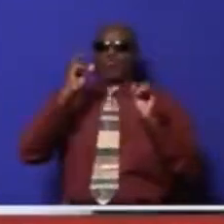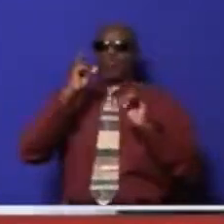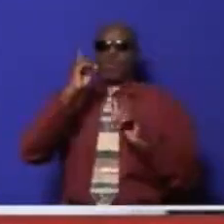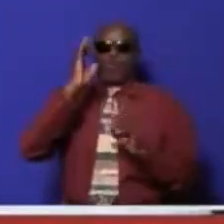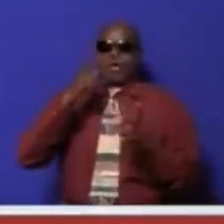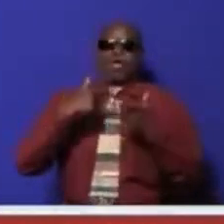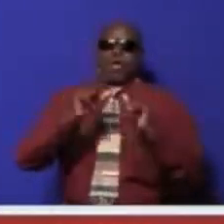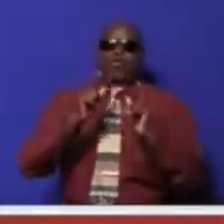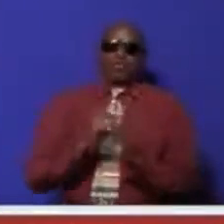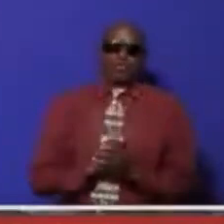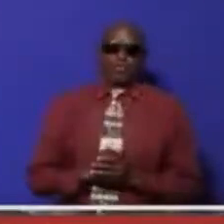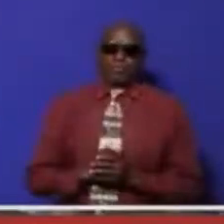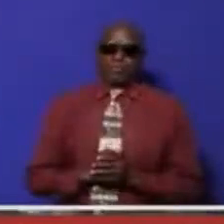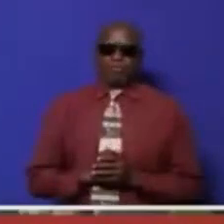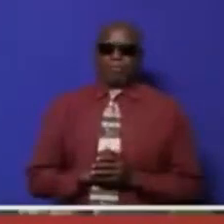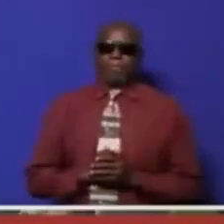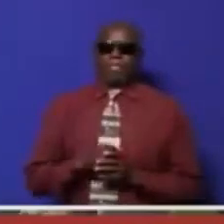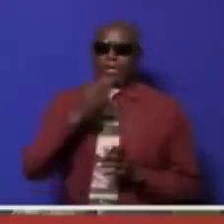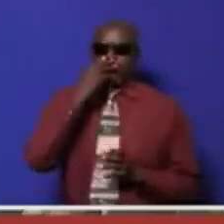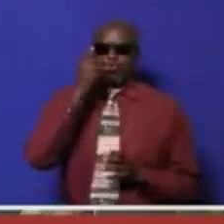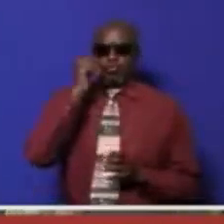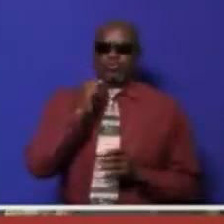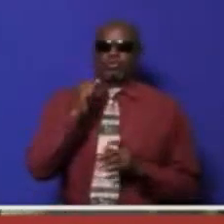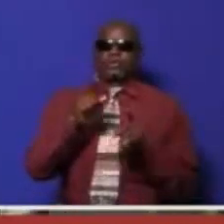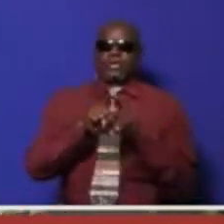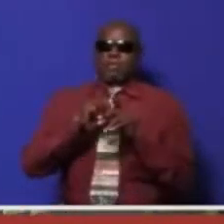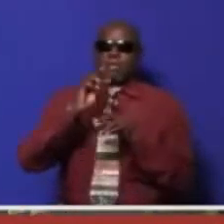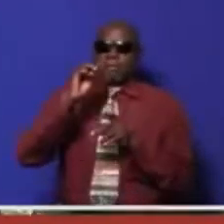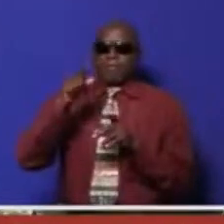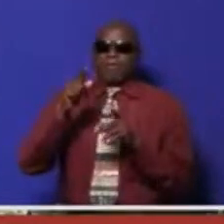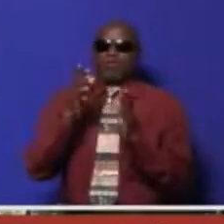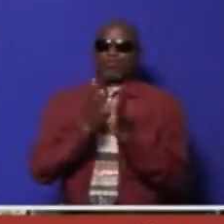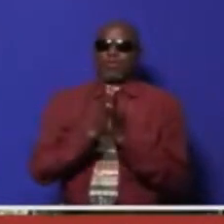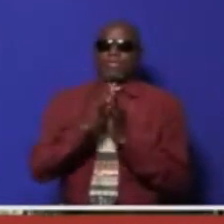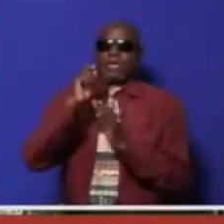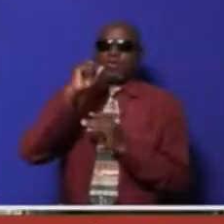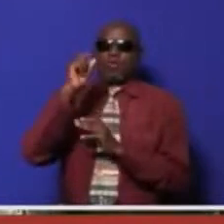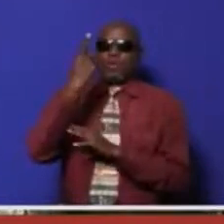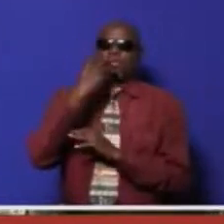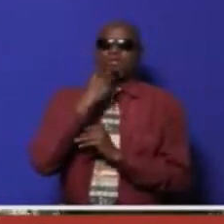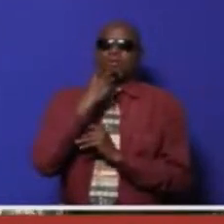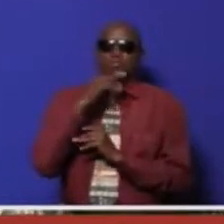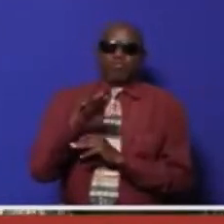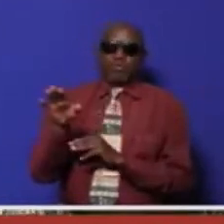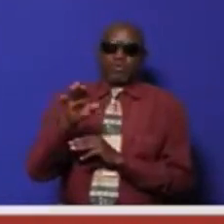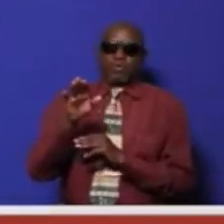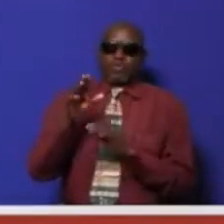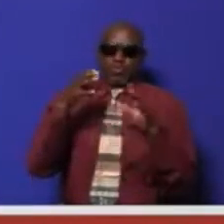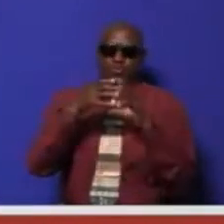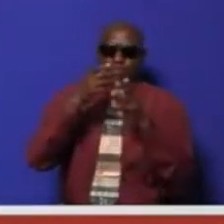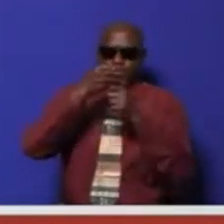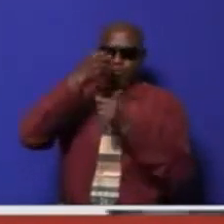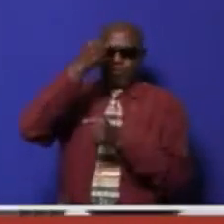kuandamana. Licha ya Rais William Ruto kufanya kikao na wabunge wa Kenya Kwanza asubuhi Jumanne, kundi la Occupy